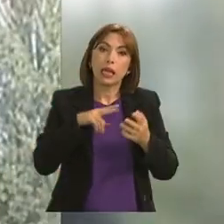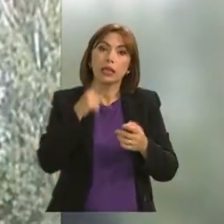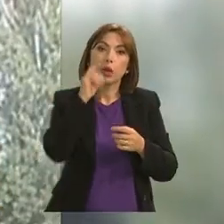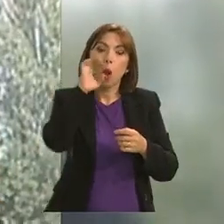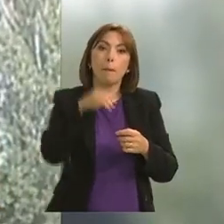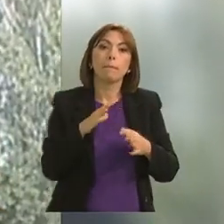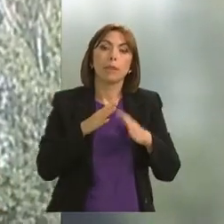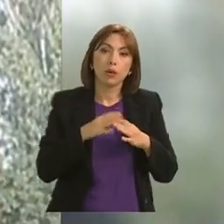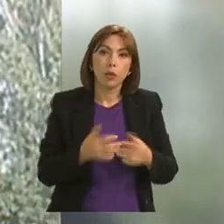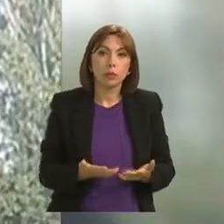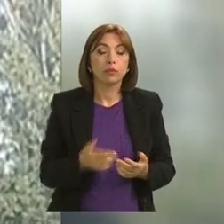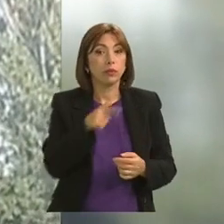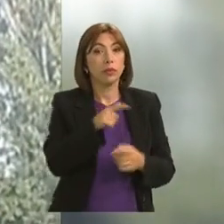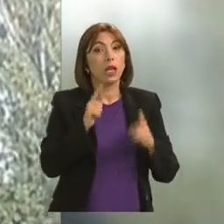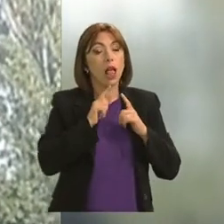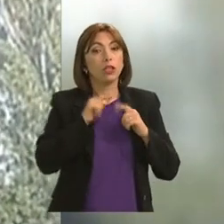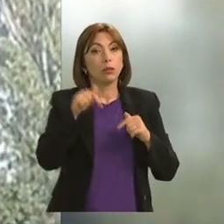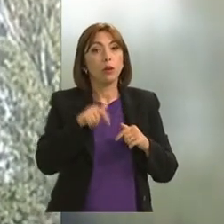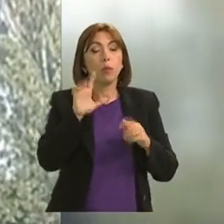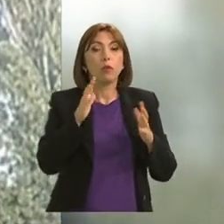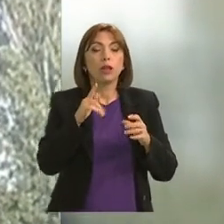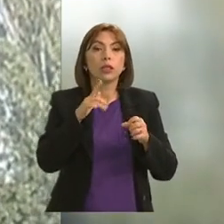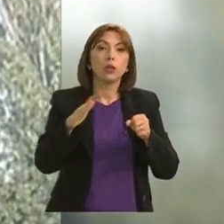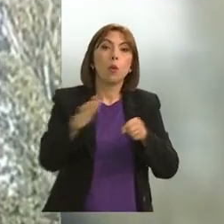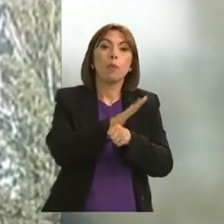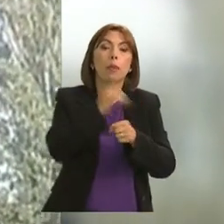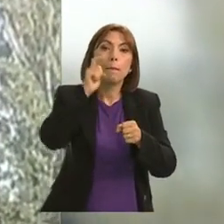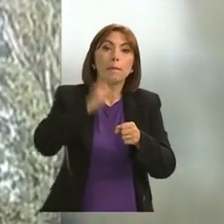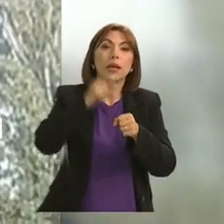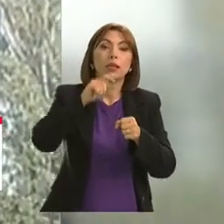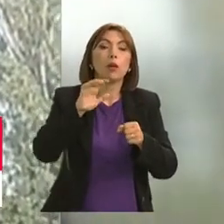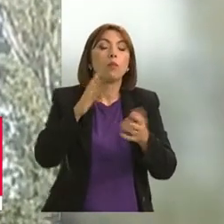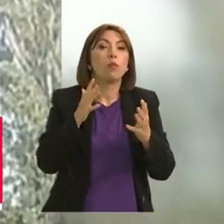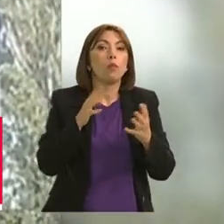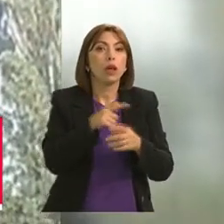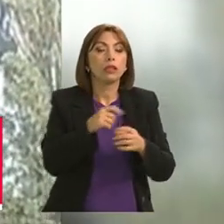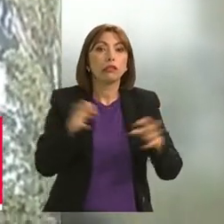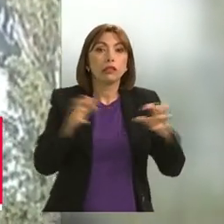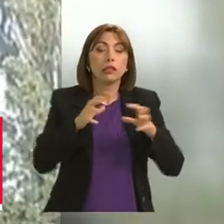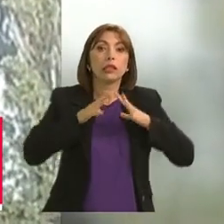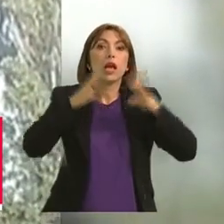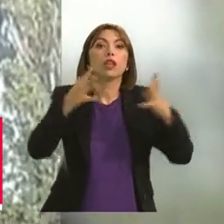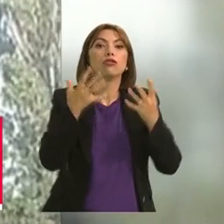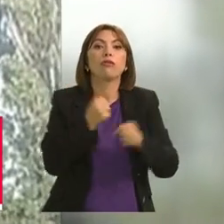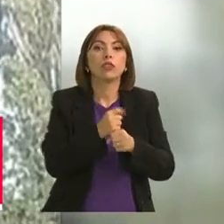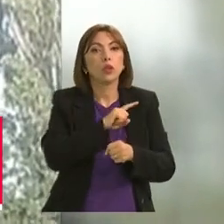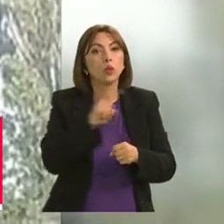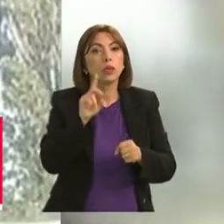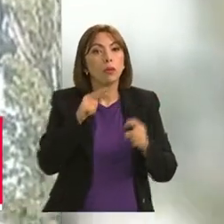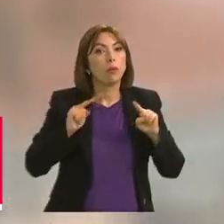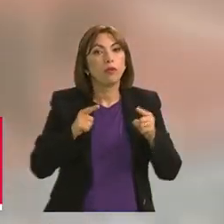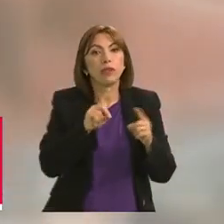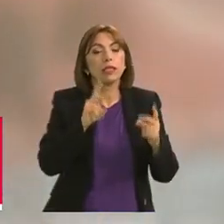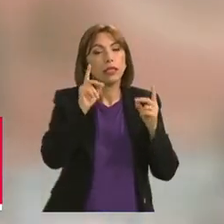Îl așteaptă acum. Poate să umple picătura, să răbufnească și nu știi ce o să mai facă. Dar nu trebuie să-l provocăm, trebuie să-l